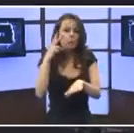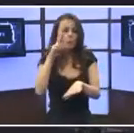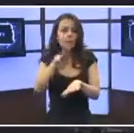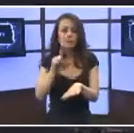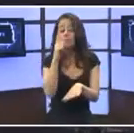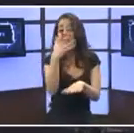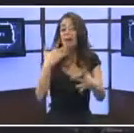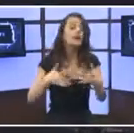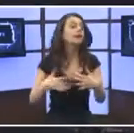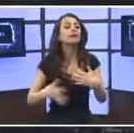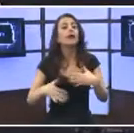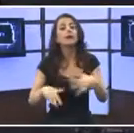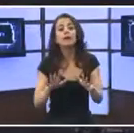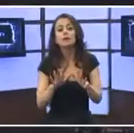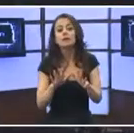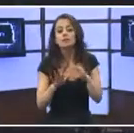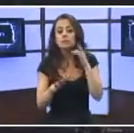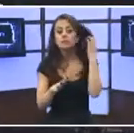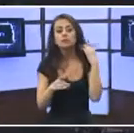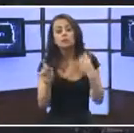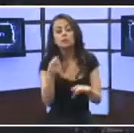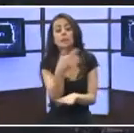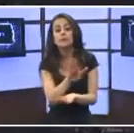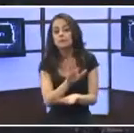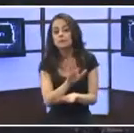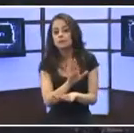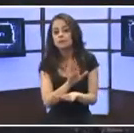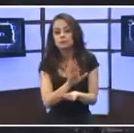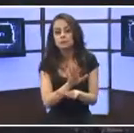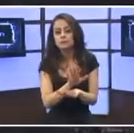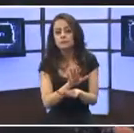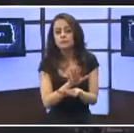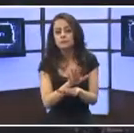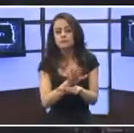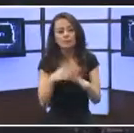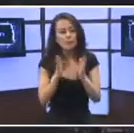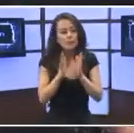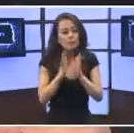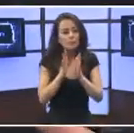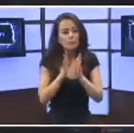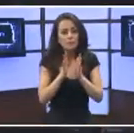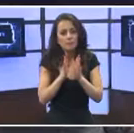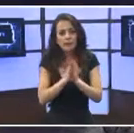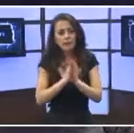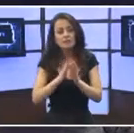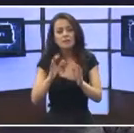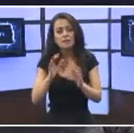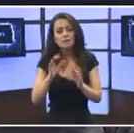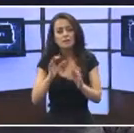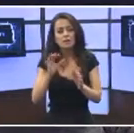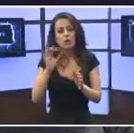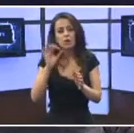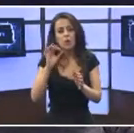tane engelli dilenci bulamazsınız. Çok güzel bir duruma geldik. Bakın. Ama maalesef o küçük çocukları hala sokaklara